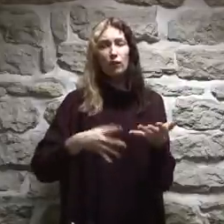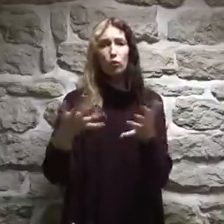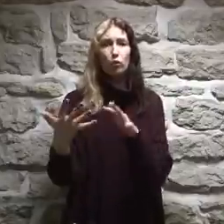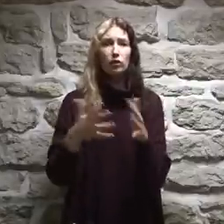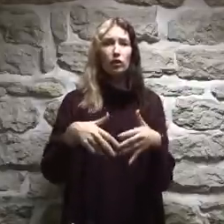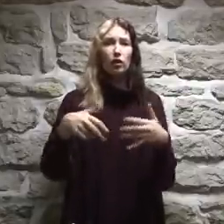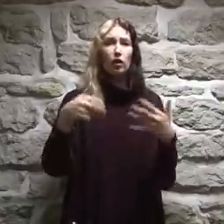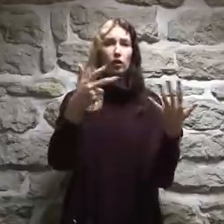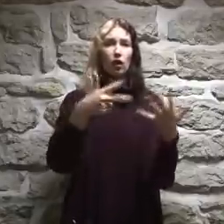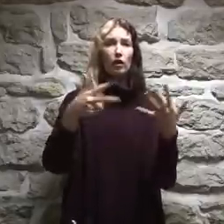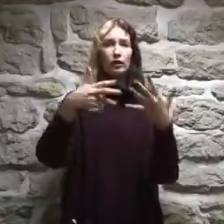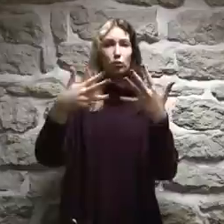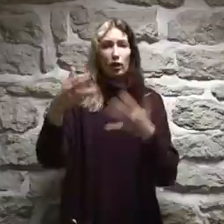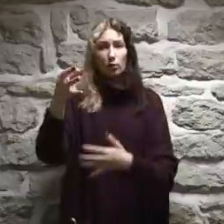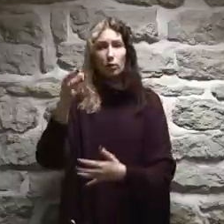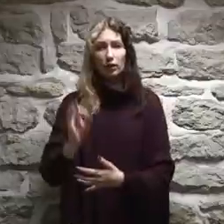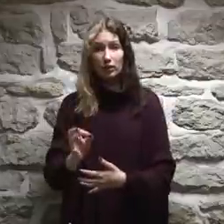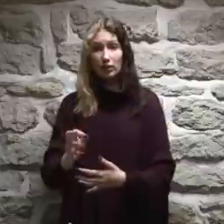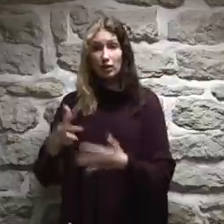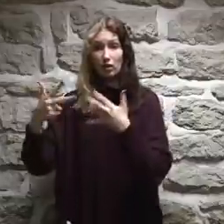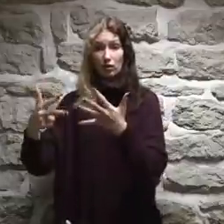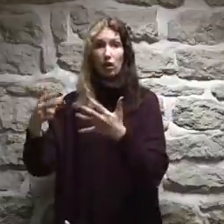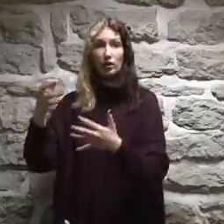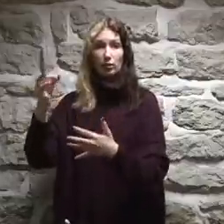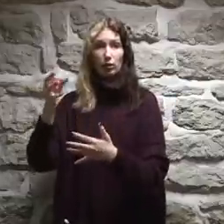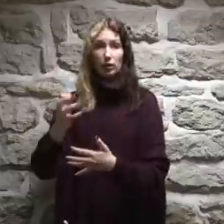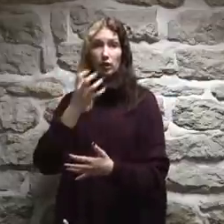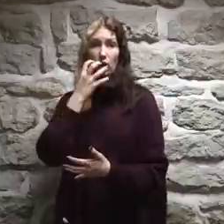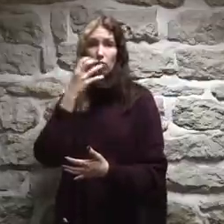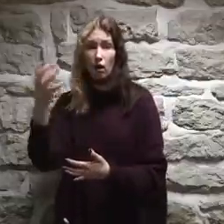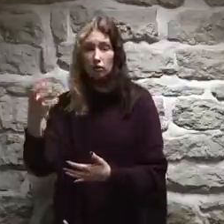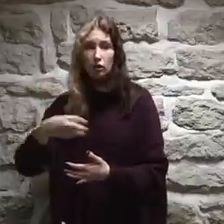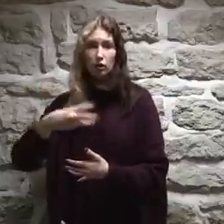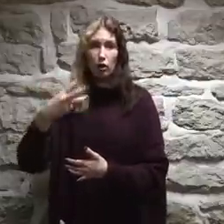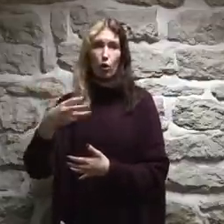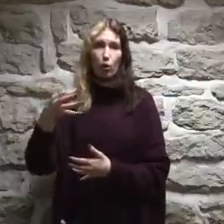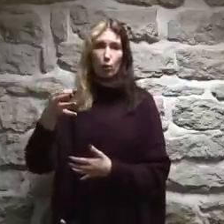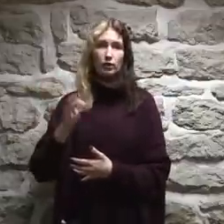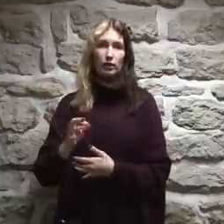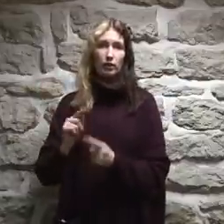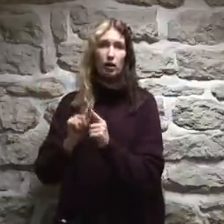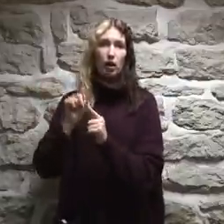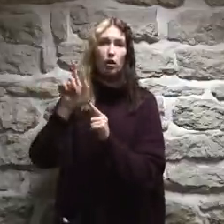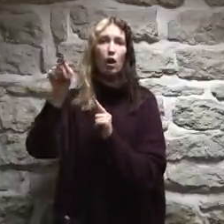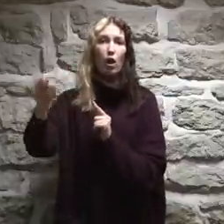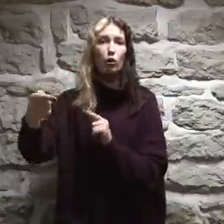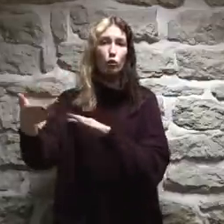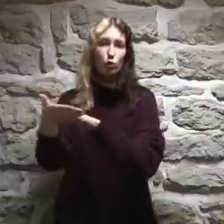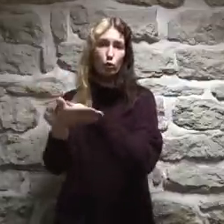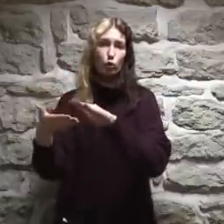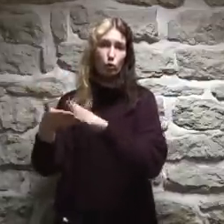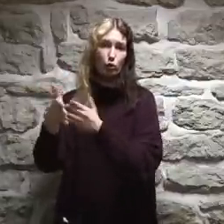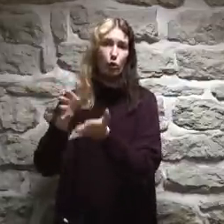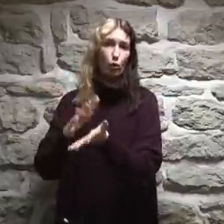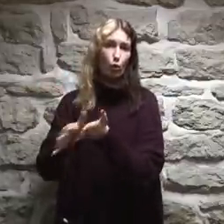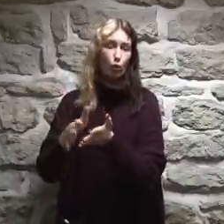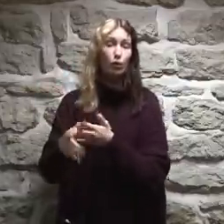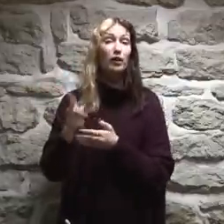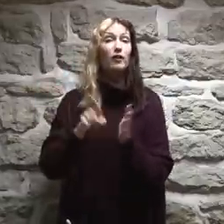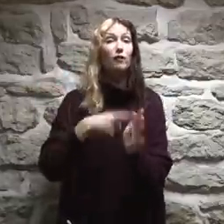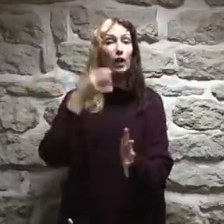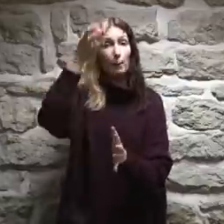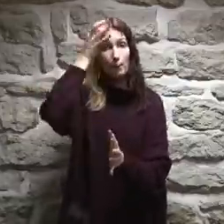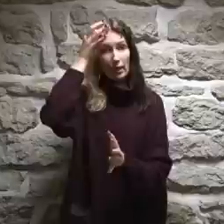89%, 8% siis kaasi ja 3% siis kaugküte kulud. Ja ma tuletan veel meelde, et see